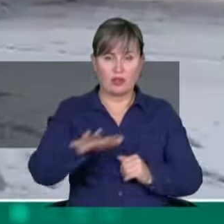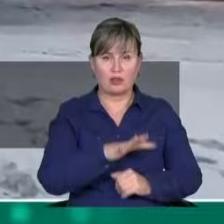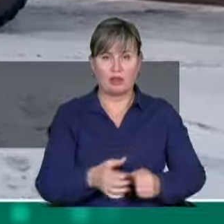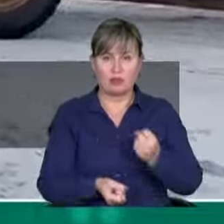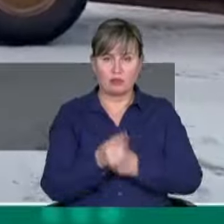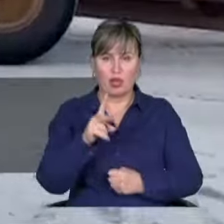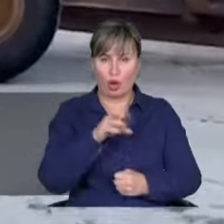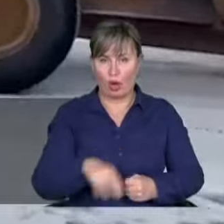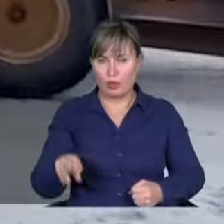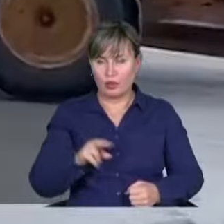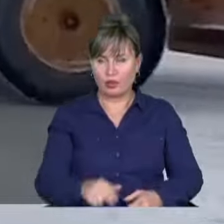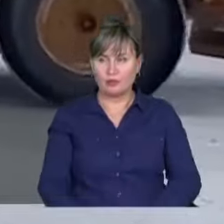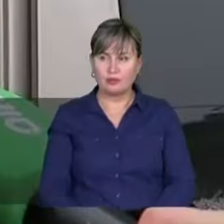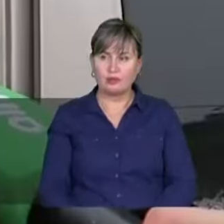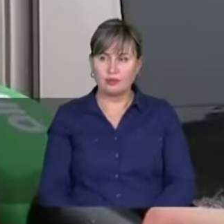образовался гололед.